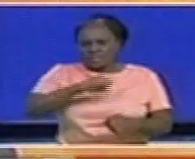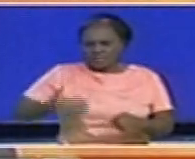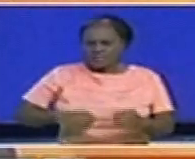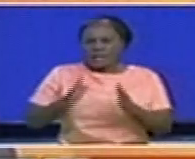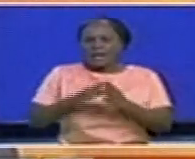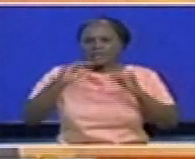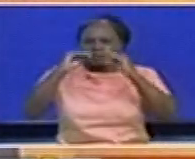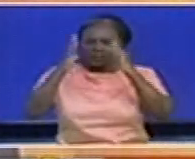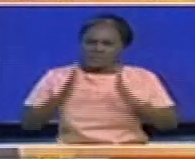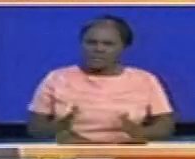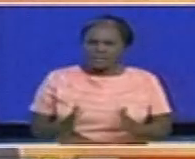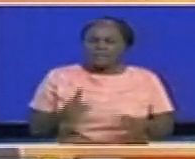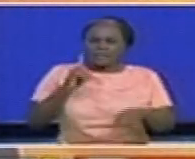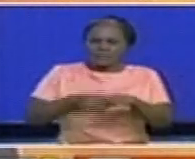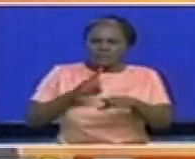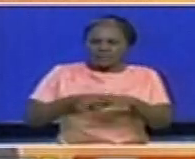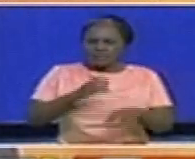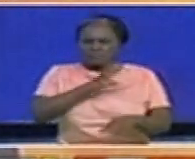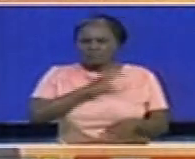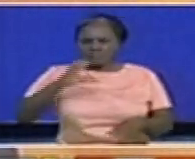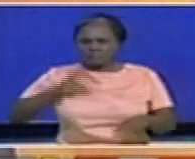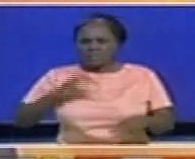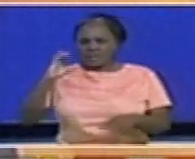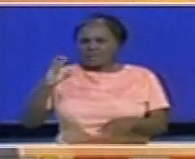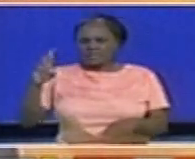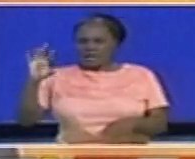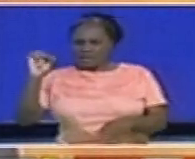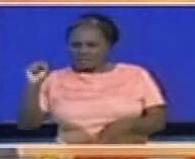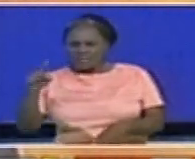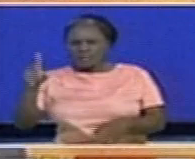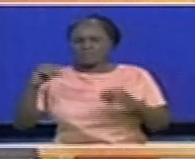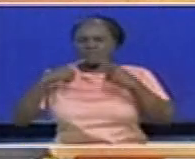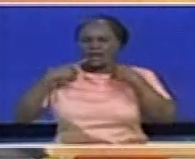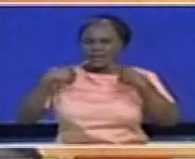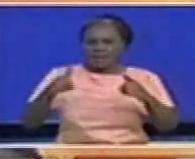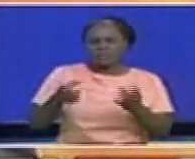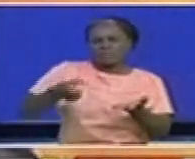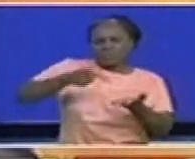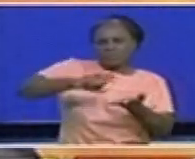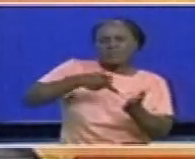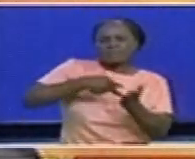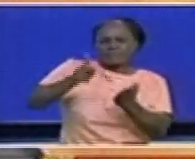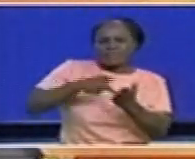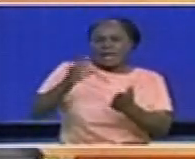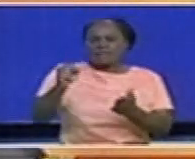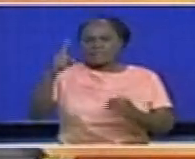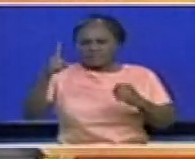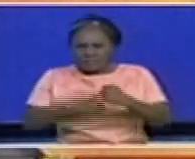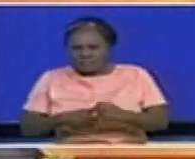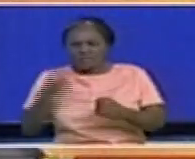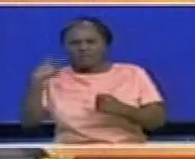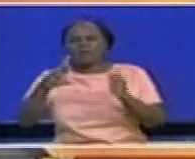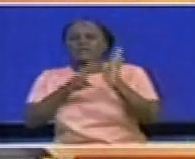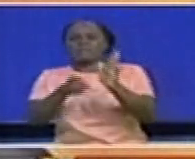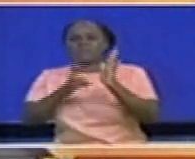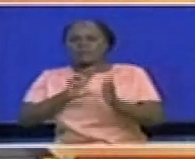wa mabunge hayo pale tume uratibu wa mshahara SRC ilipotangaza kwa nyongeza ya mishahara 56 kwa wakilishi wa